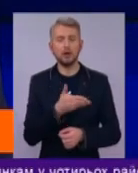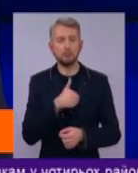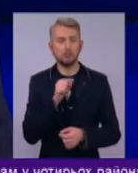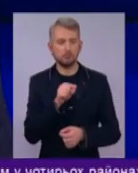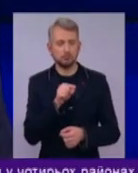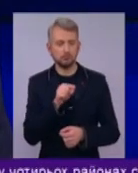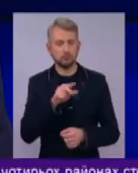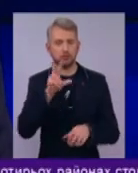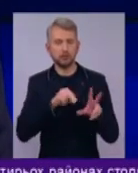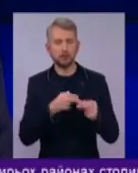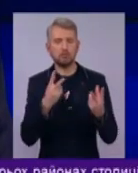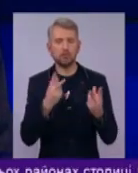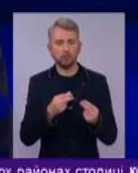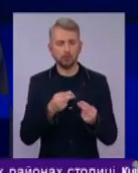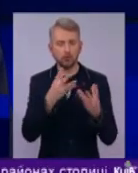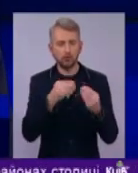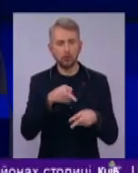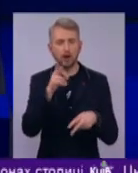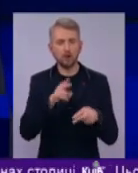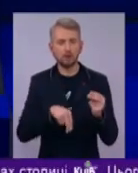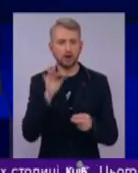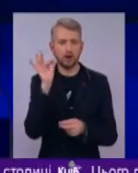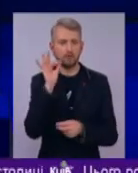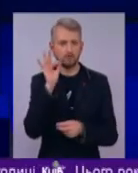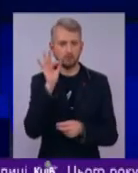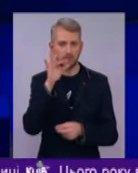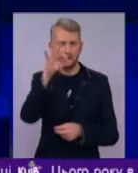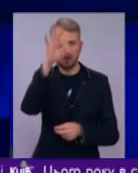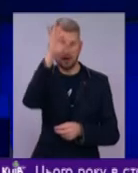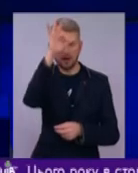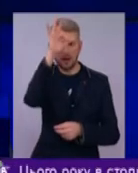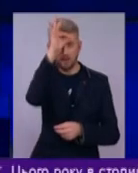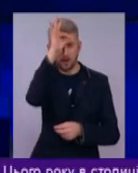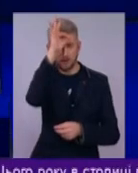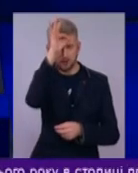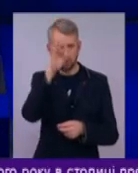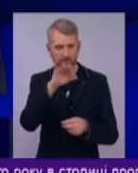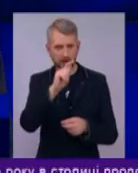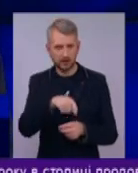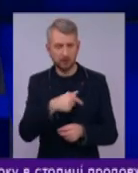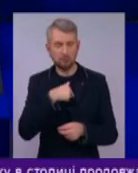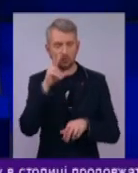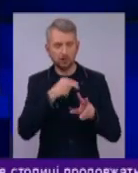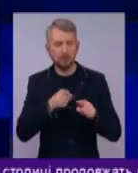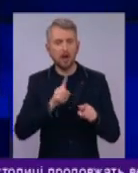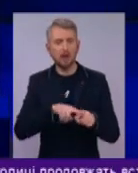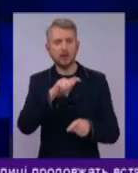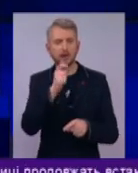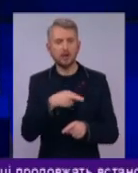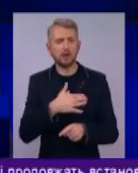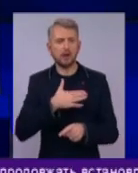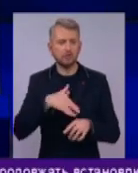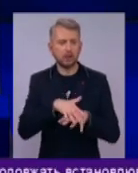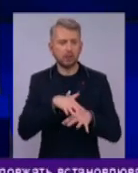вважаємо днем окончання афганської війни. Мы считали, что эта война для наших народов будет